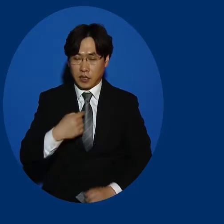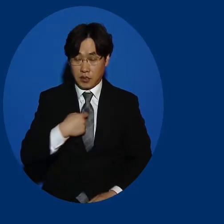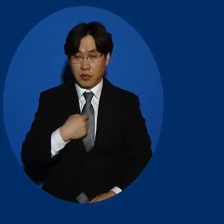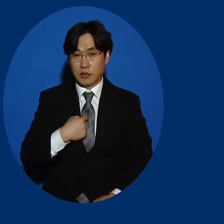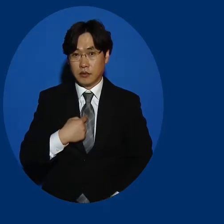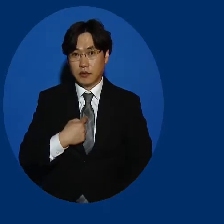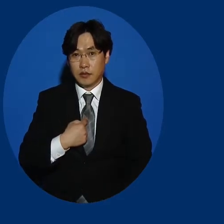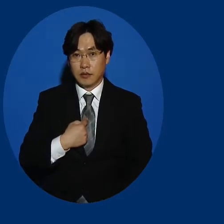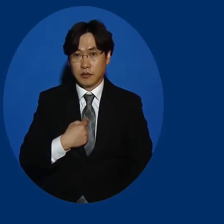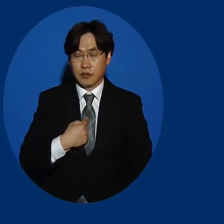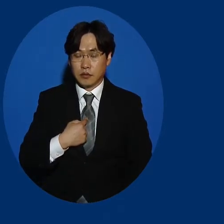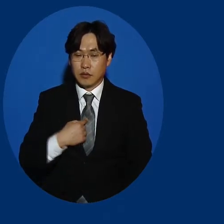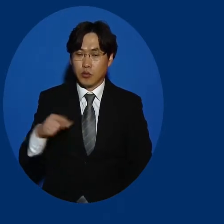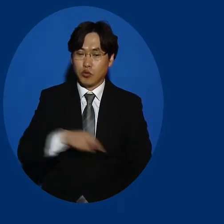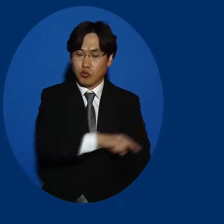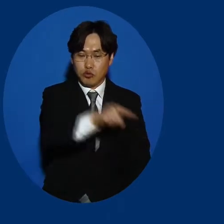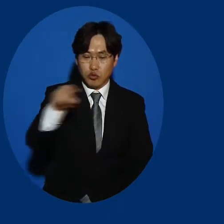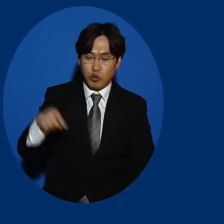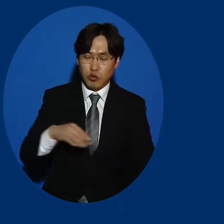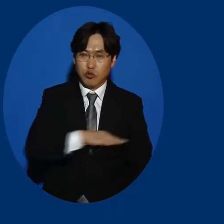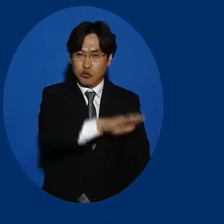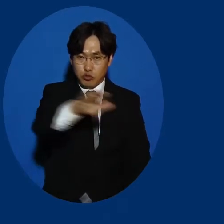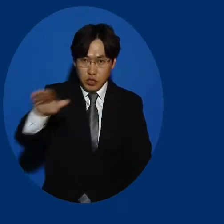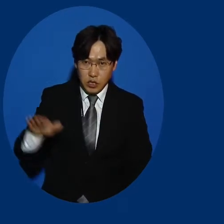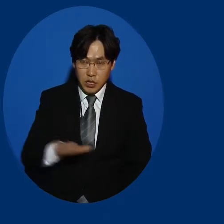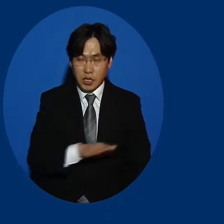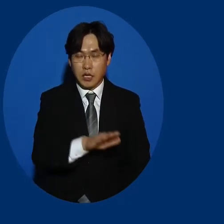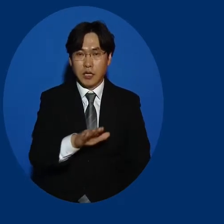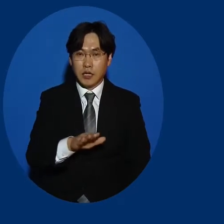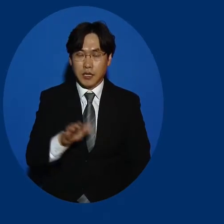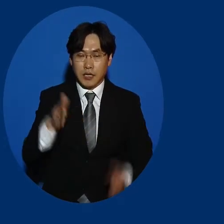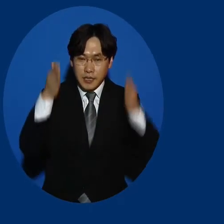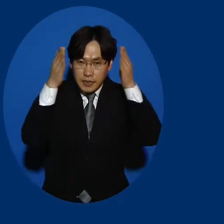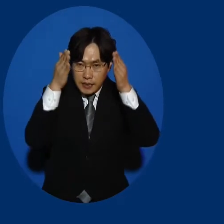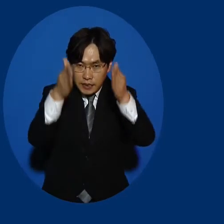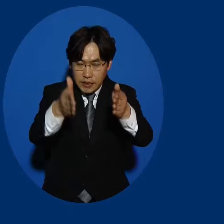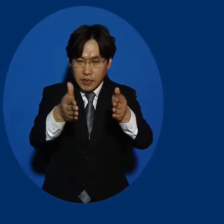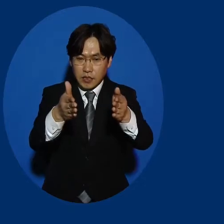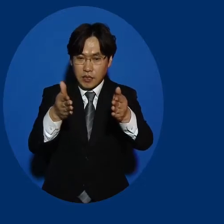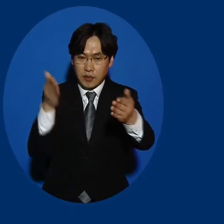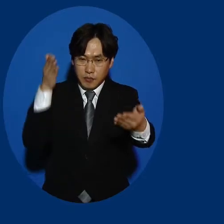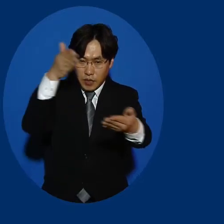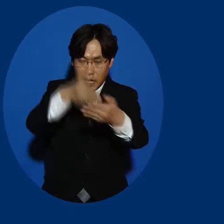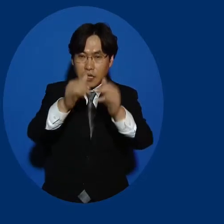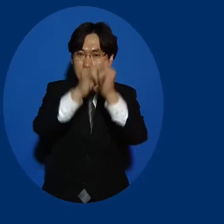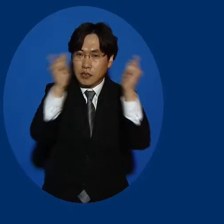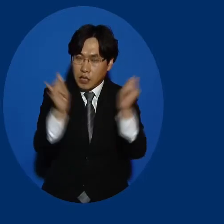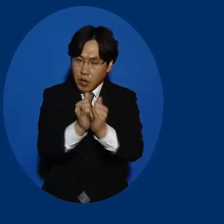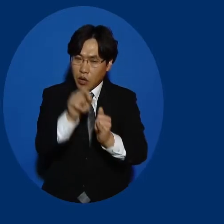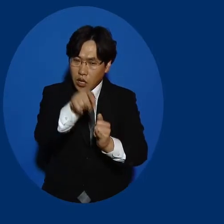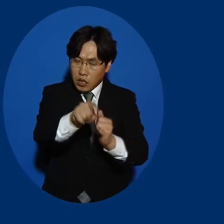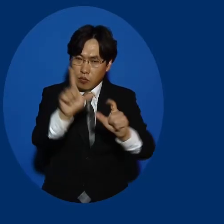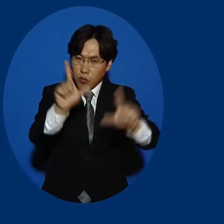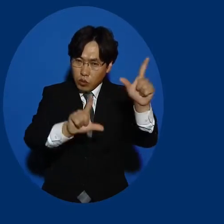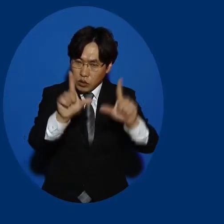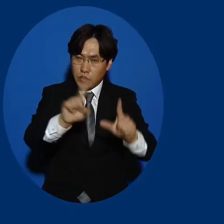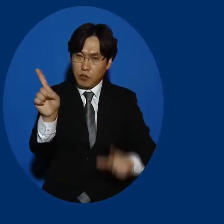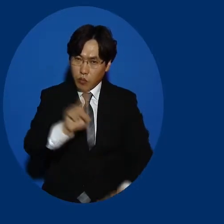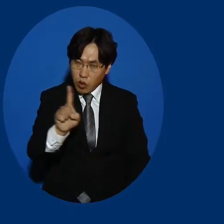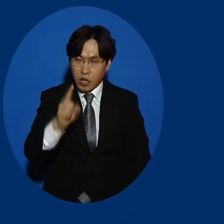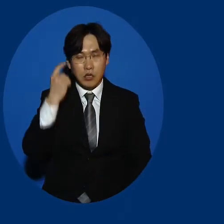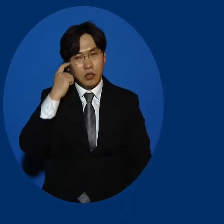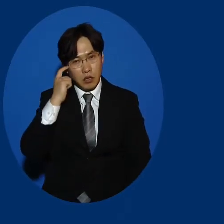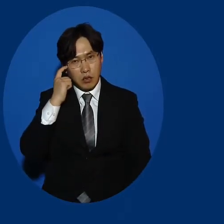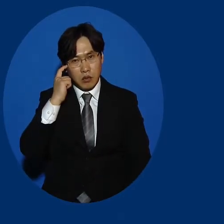저는 이제 우리가 정말 지향해야 할 사회가 과연 무엇일까 한번 생각을